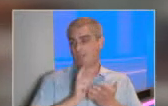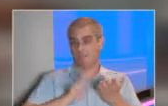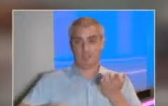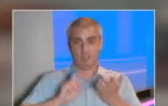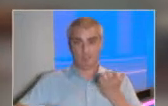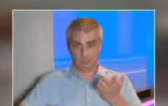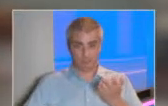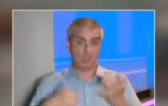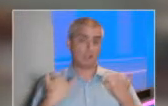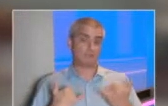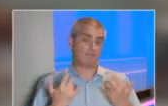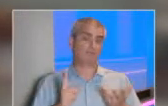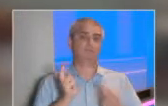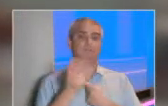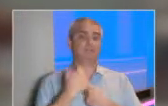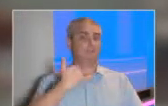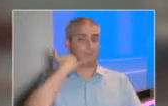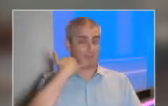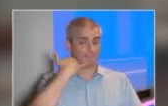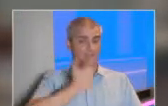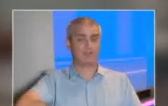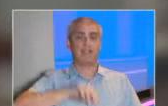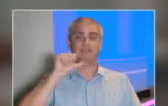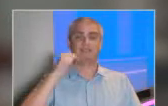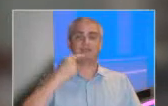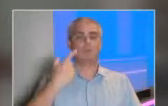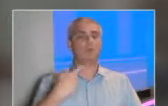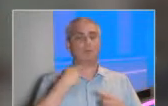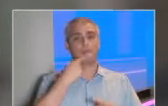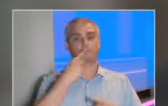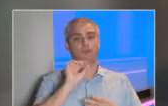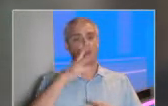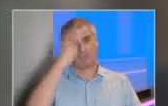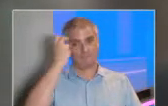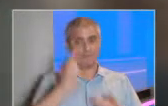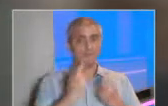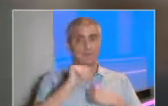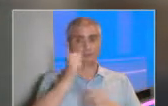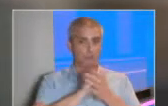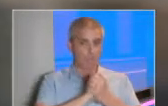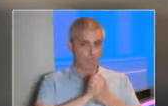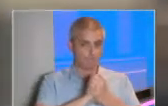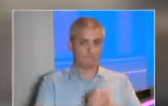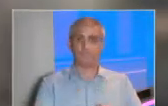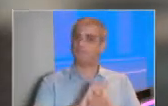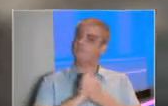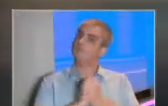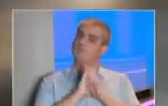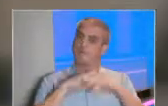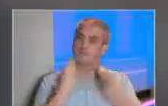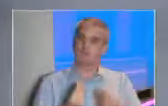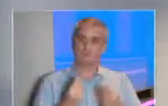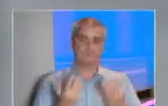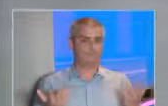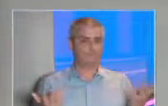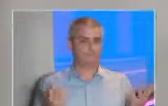הם. עכשיו מצטרף אלינו קו הטלפון, אסף גיבור, כתב ופרשן לענייני ערבים במקור ראשון, שלום. שלום, שלום, ערב